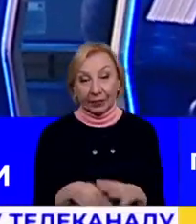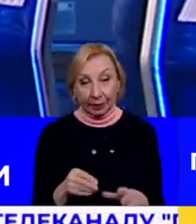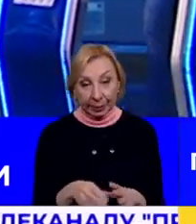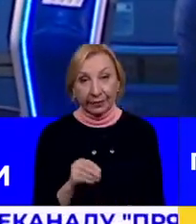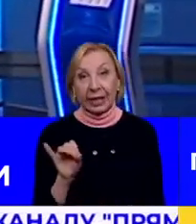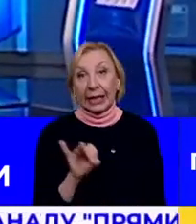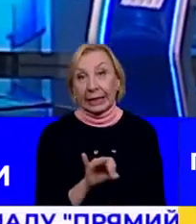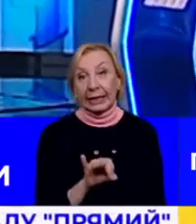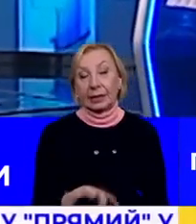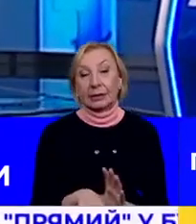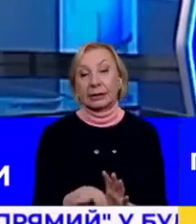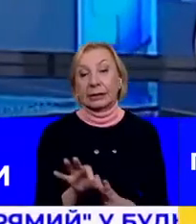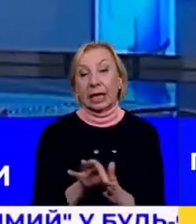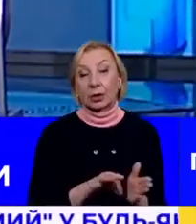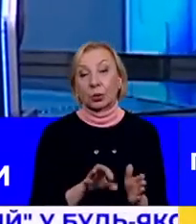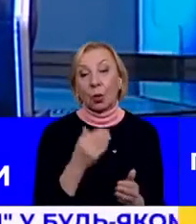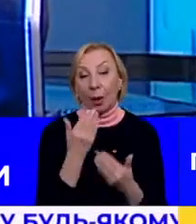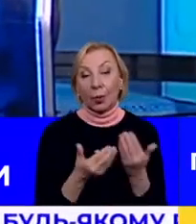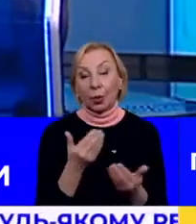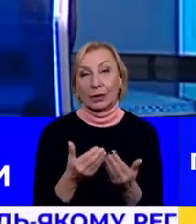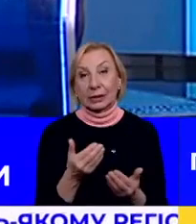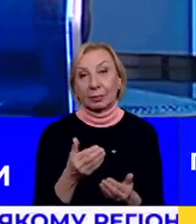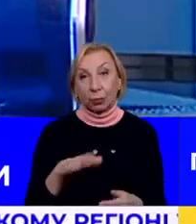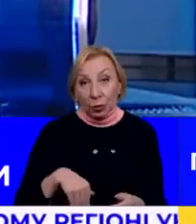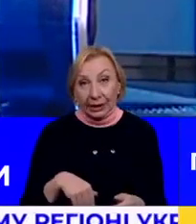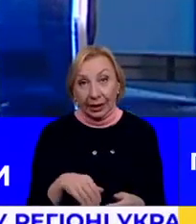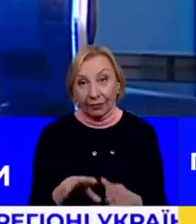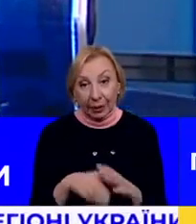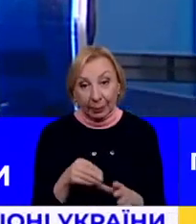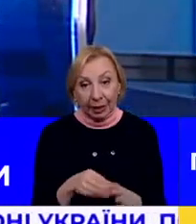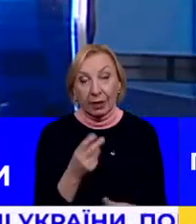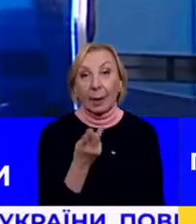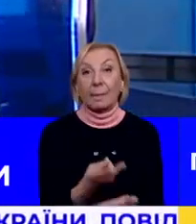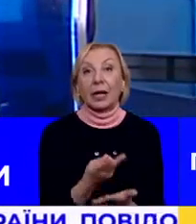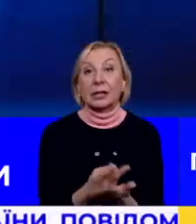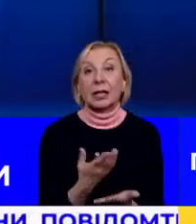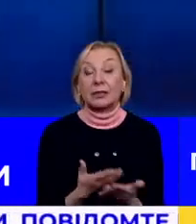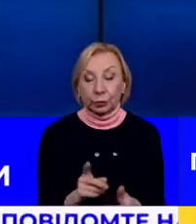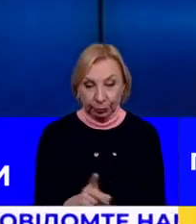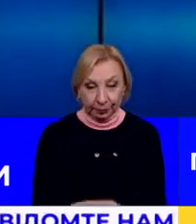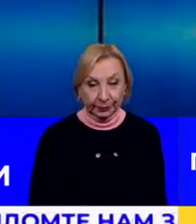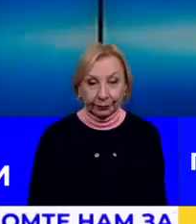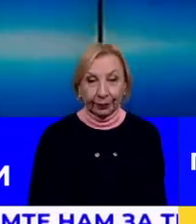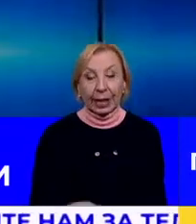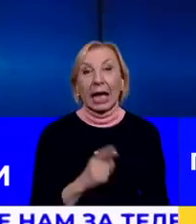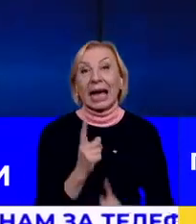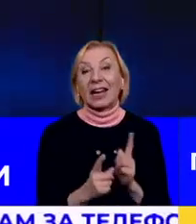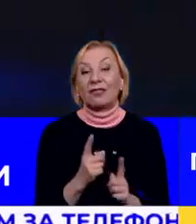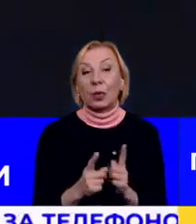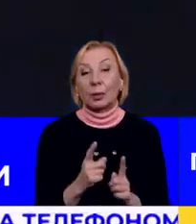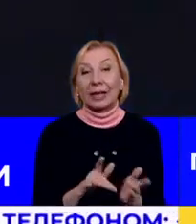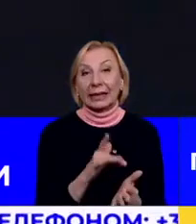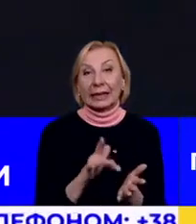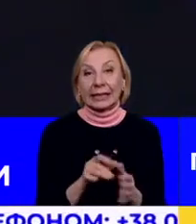опроси після уже виборів, да, парламентських партій, показали следующее, що реформа